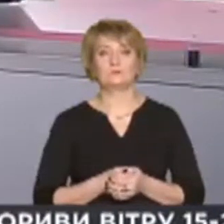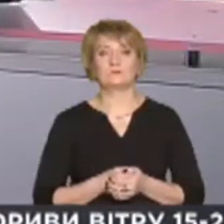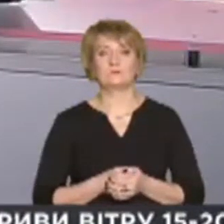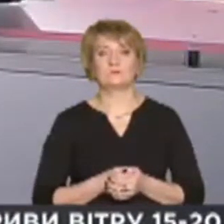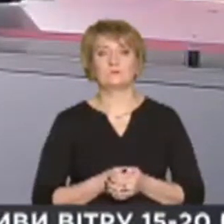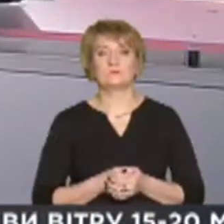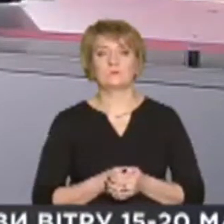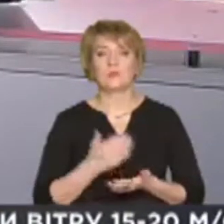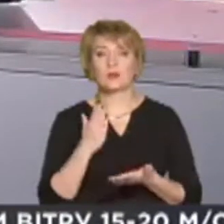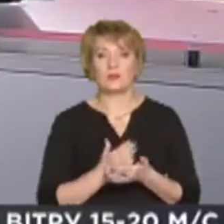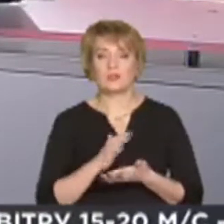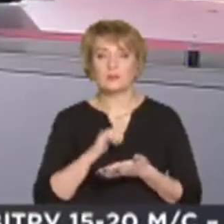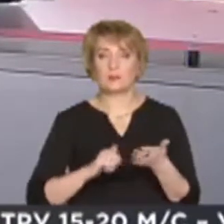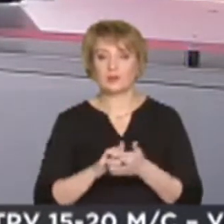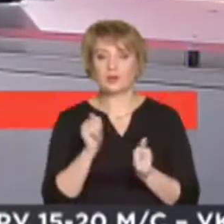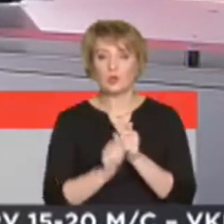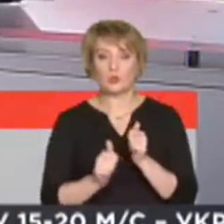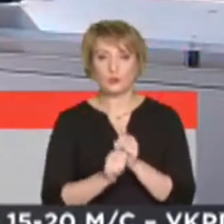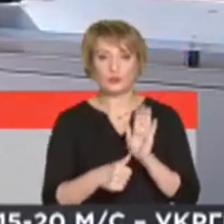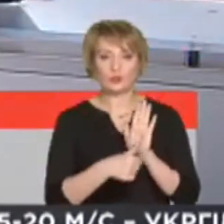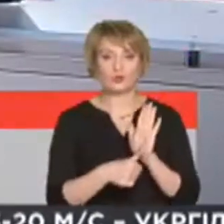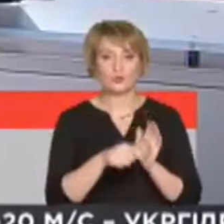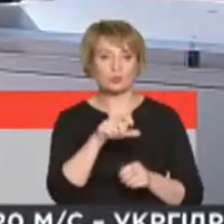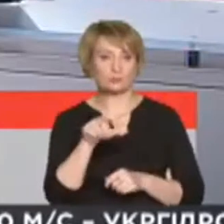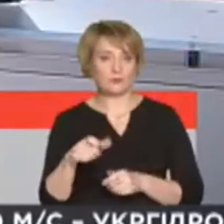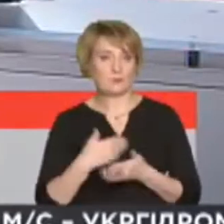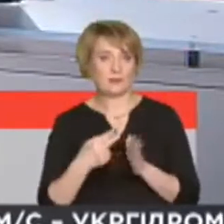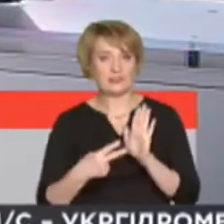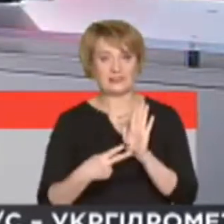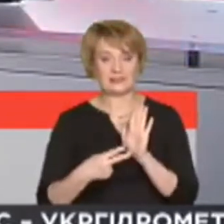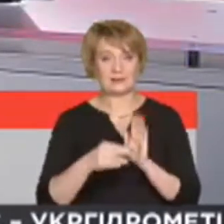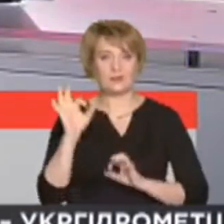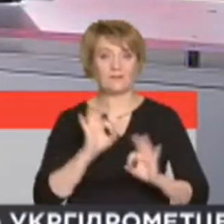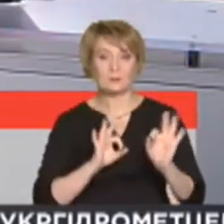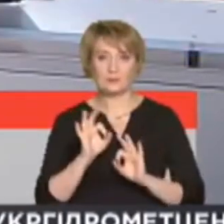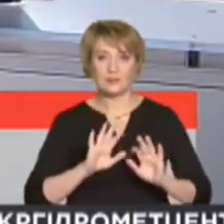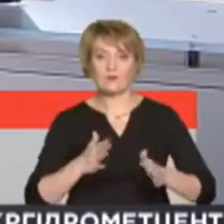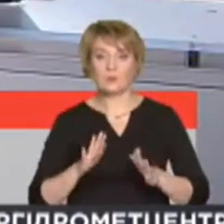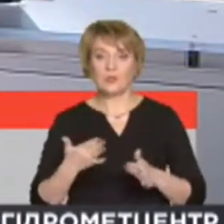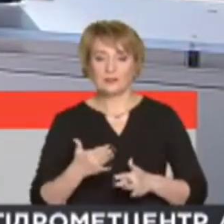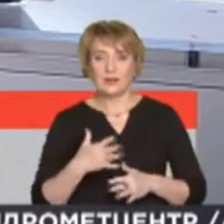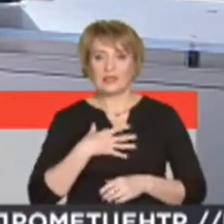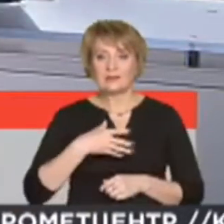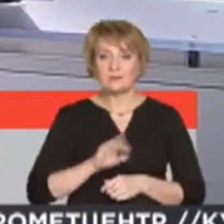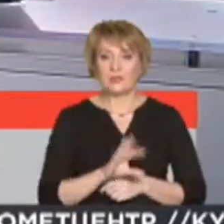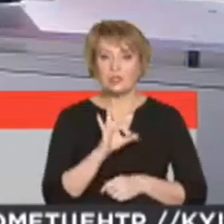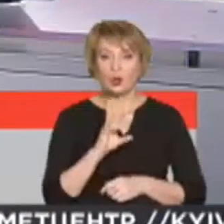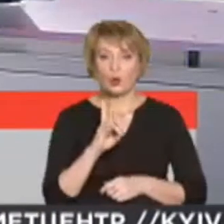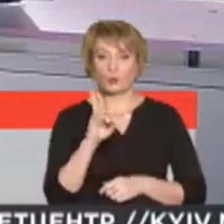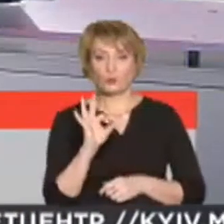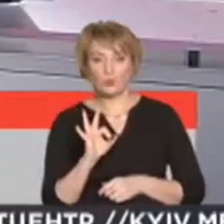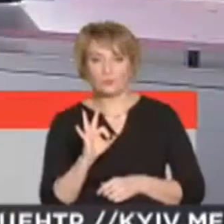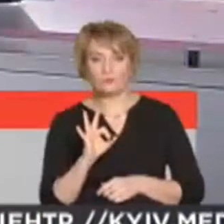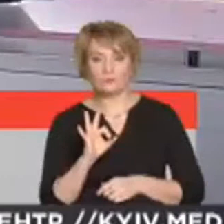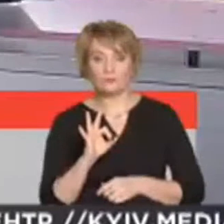Рак стає причиною практично кожної шостої смерті у світі. Близько 70% випадків смерті від онкології відбувається в країнах із